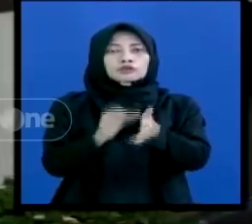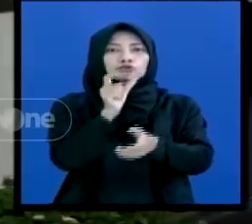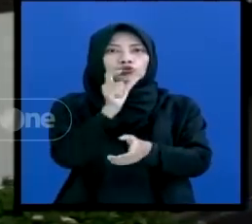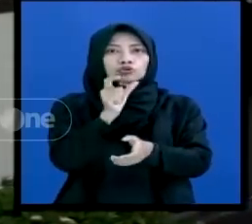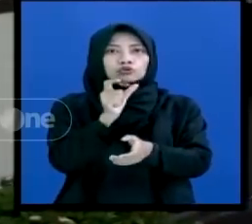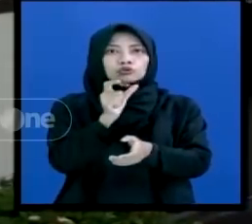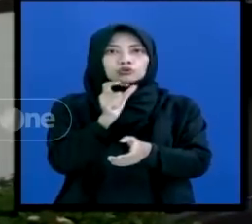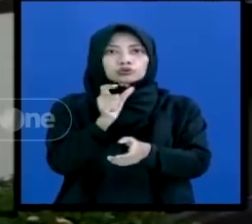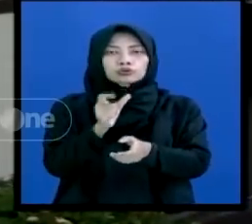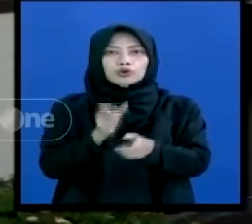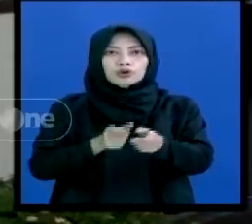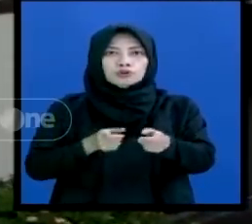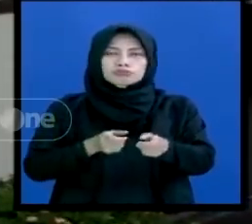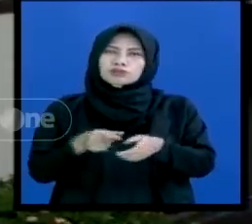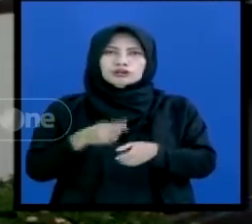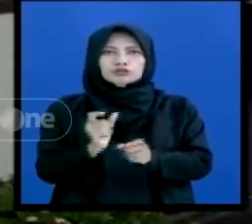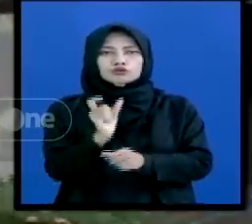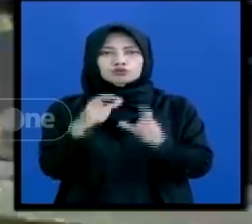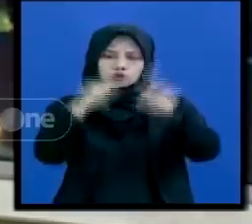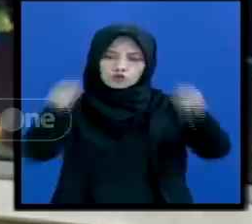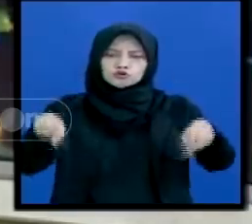dan pengiriman jenazah ke tanah air.